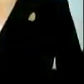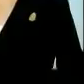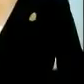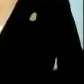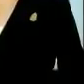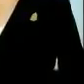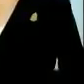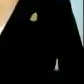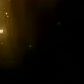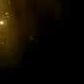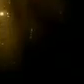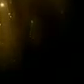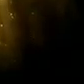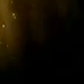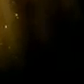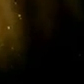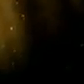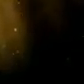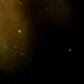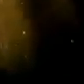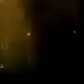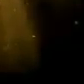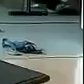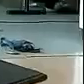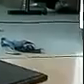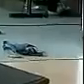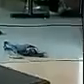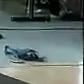จรรย์ของเมืองไทยแล้วหรือยังคะ